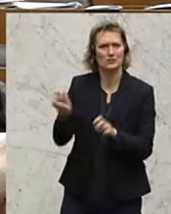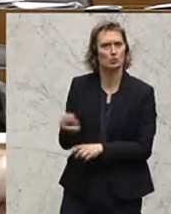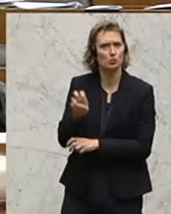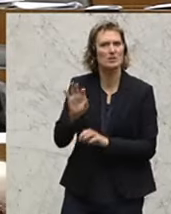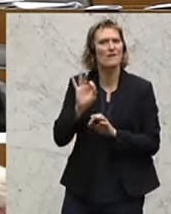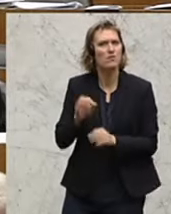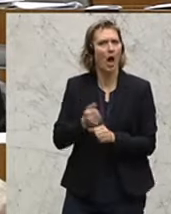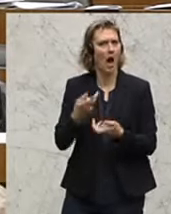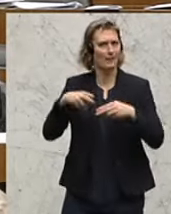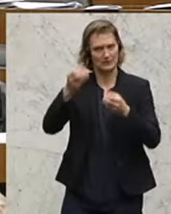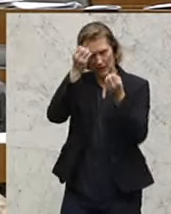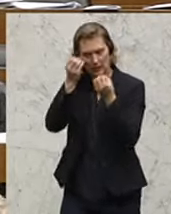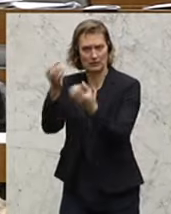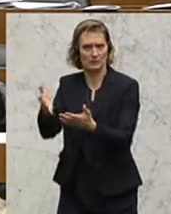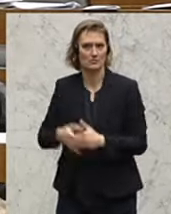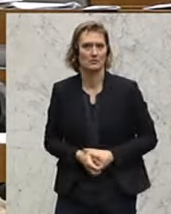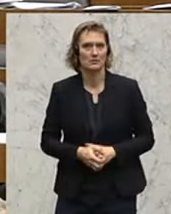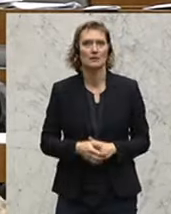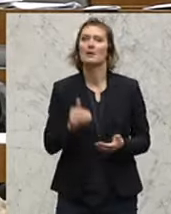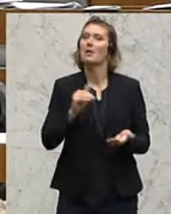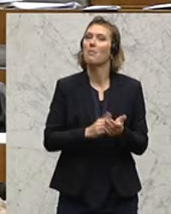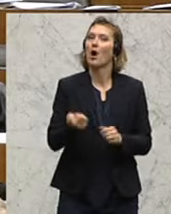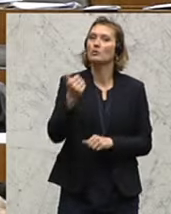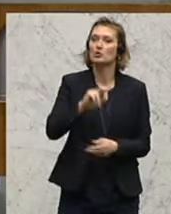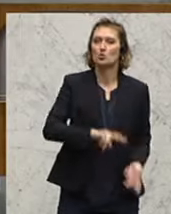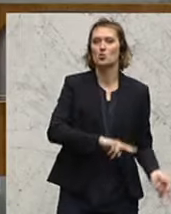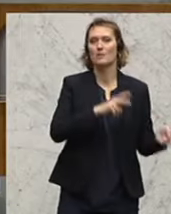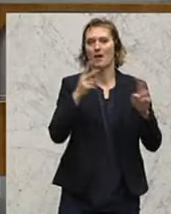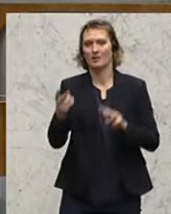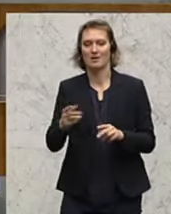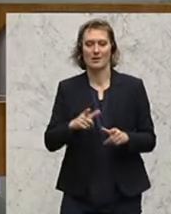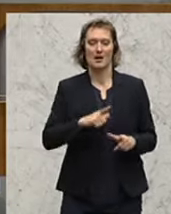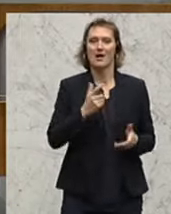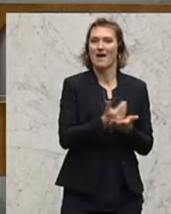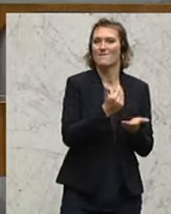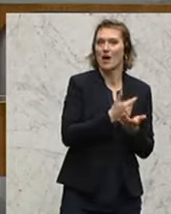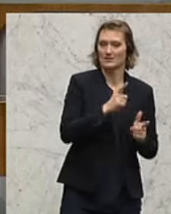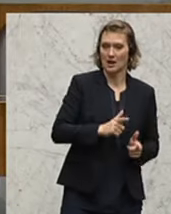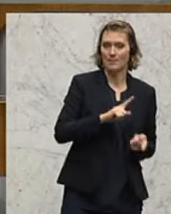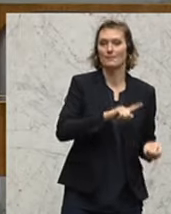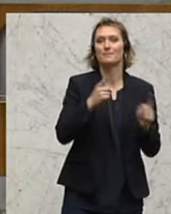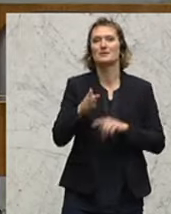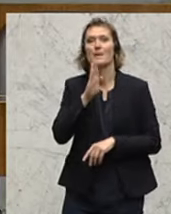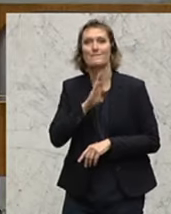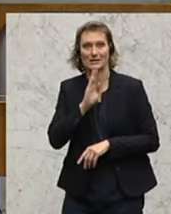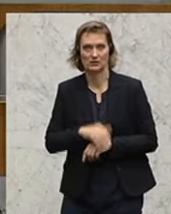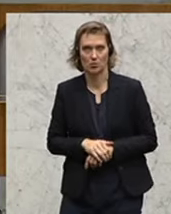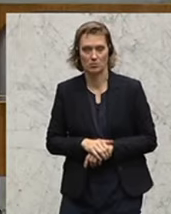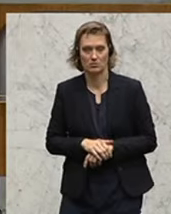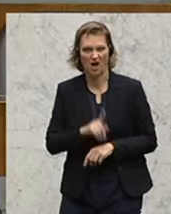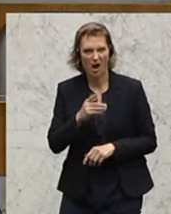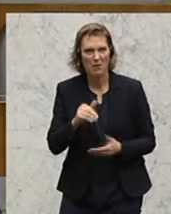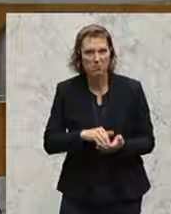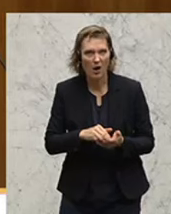Was wir auch brauchen, ist ein flexiblerer Übergang zwischen dem Erwerbsleben und der Pension. Was wir aber da brauchen, ist nicht